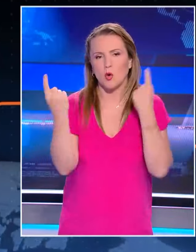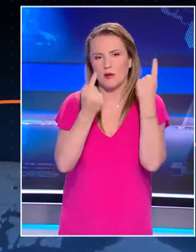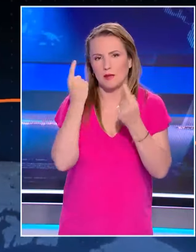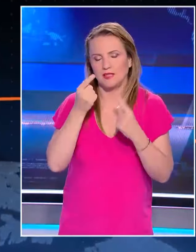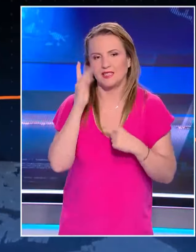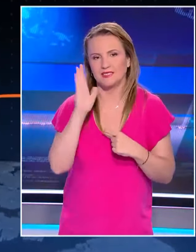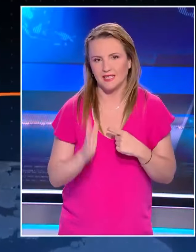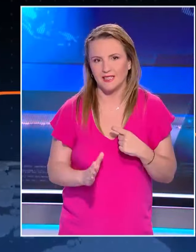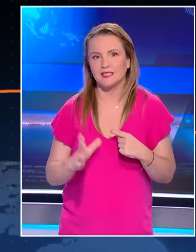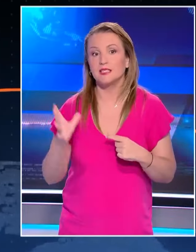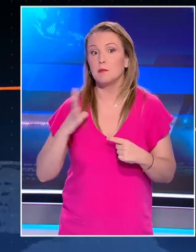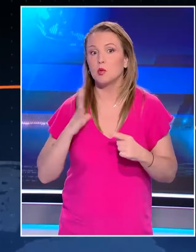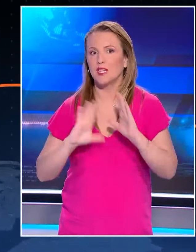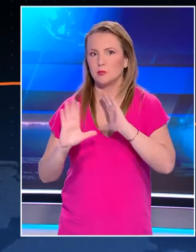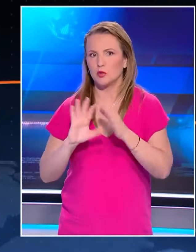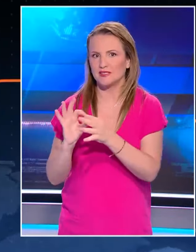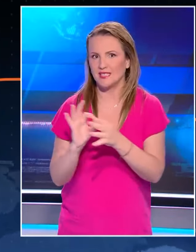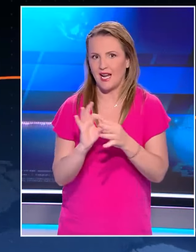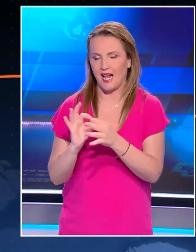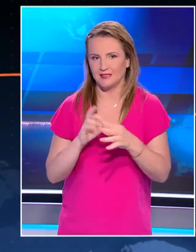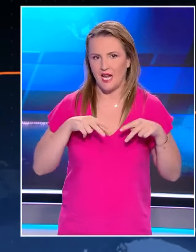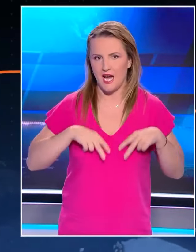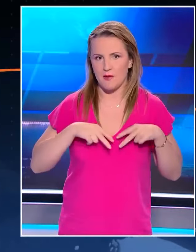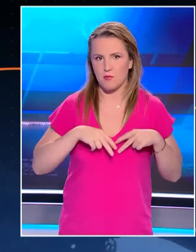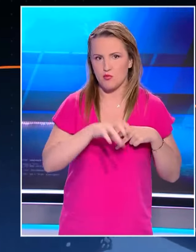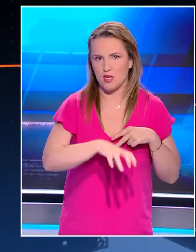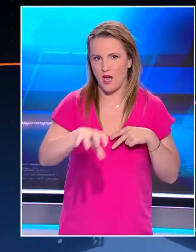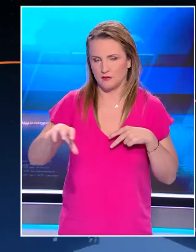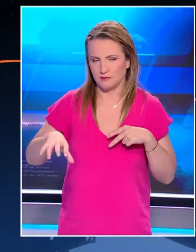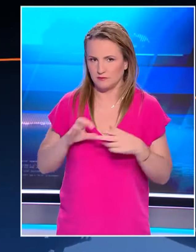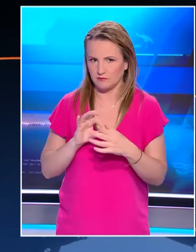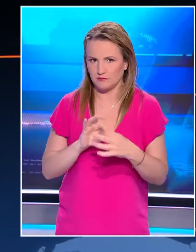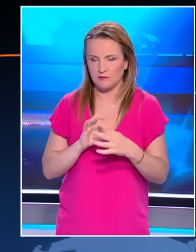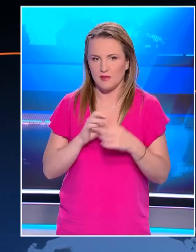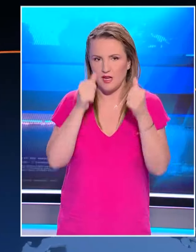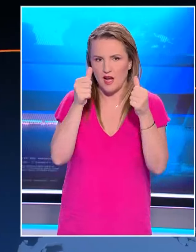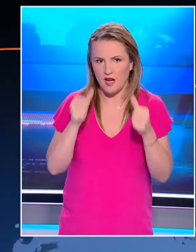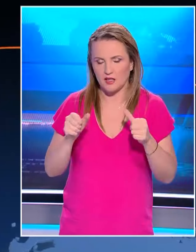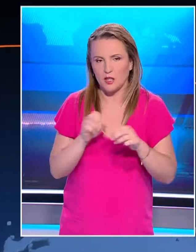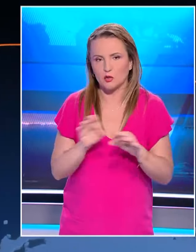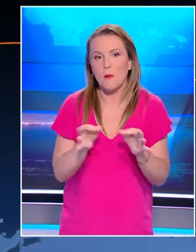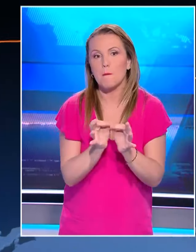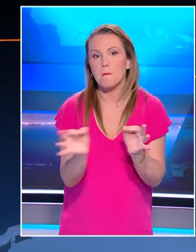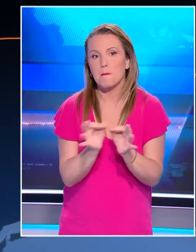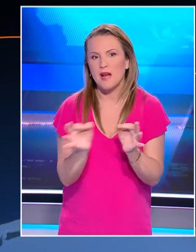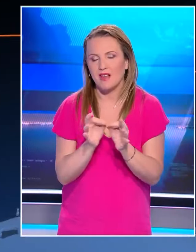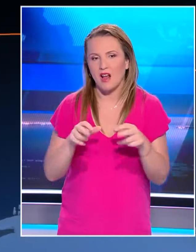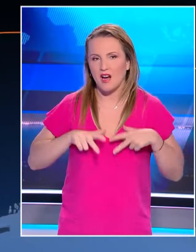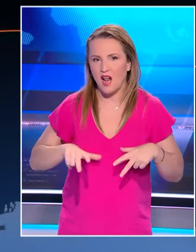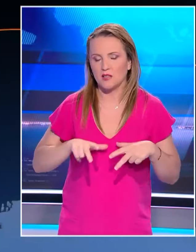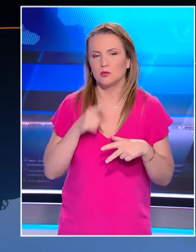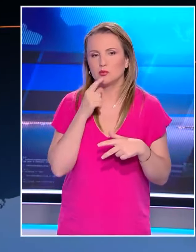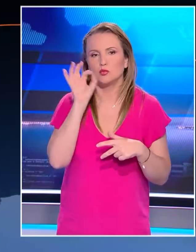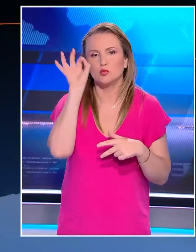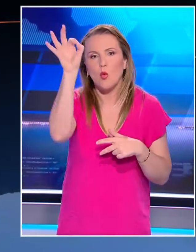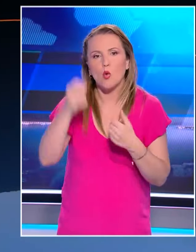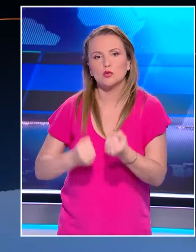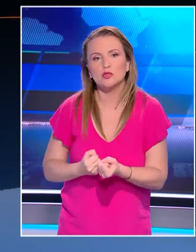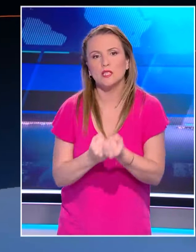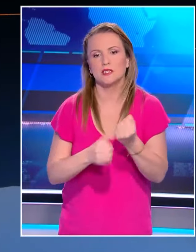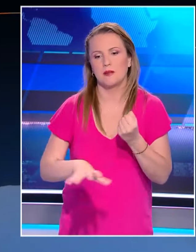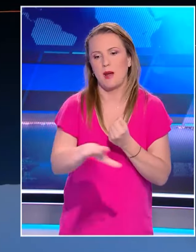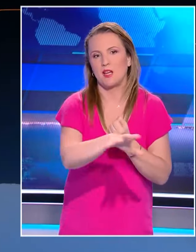Πολιτικής Προστασίας σε ένα πλαίσιο συνεργασίας με όλα τα εμπλεκόμενα Υπουργεία. Η κρατική αρρωγή ενεργοποιήθηκε στο πλαίσιο της στήριξης